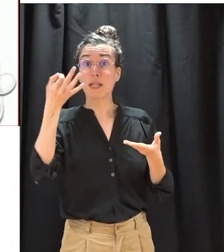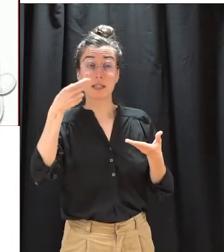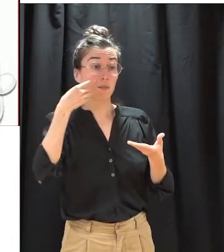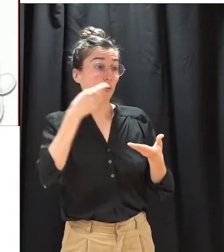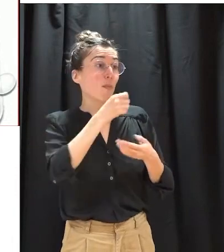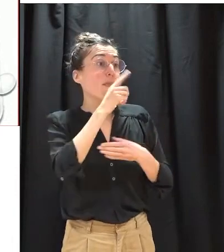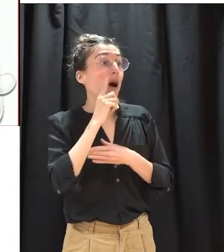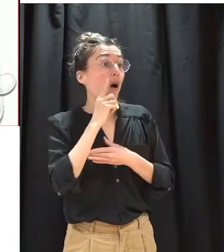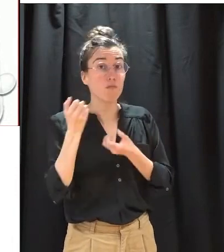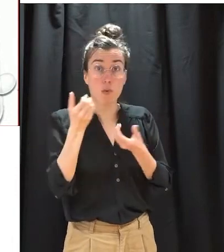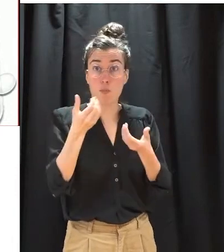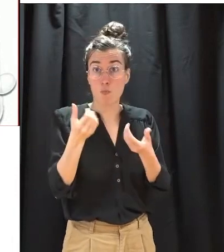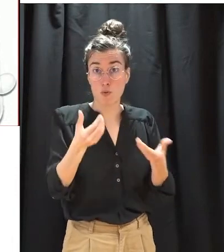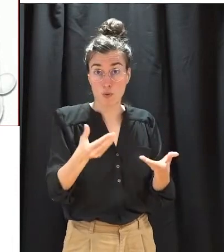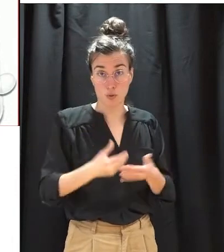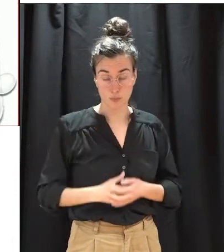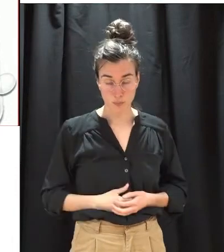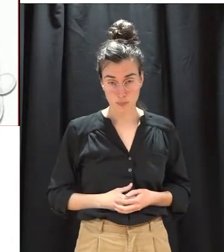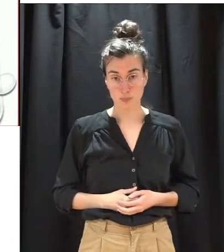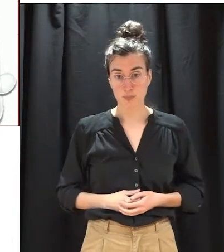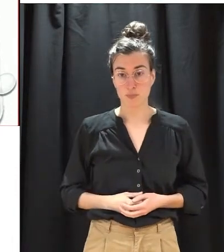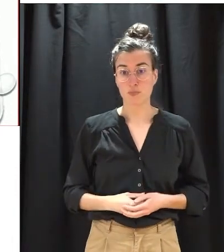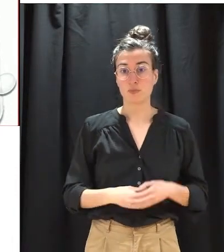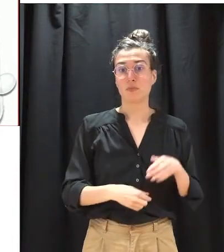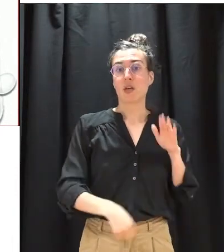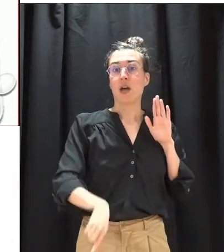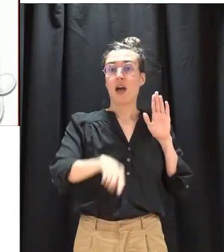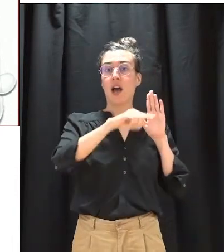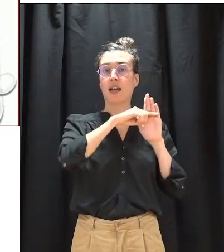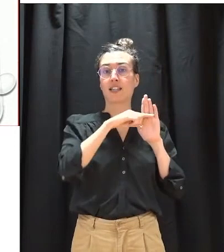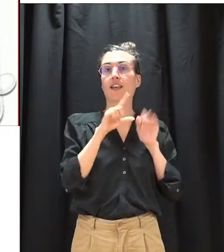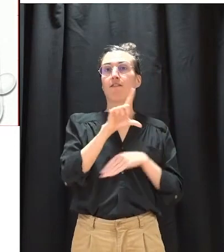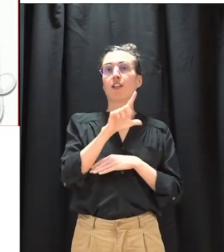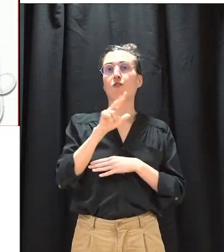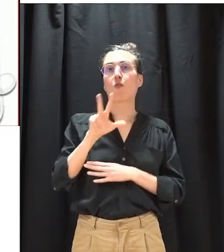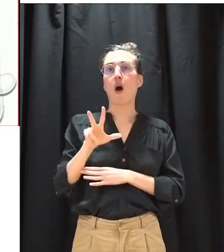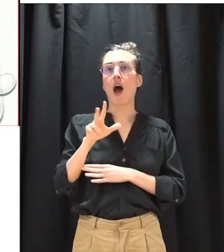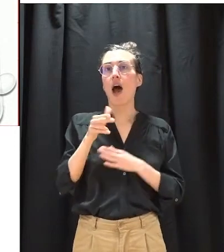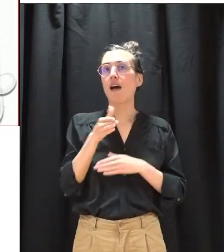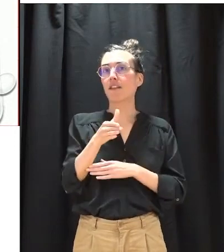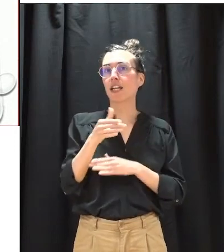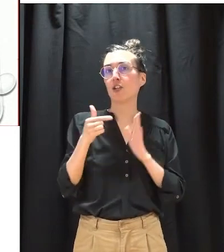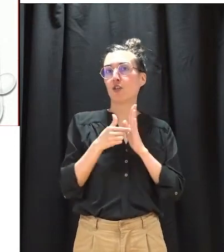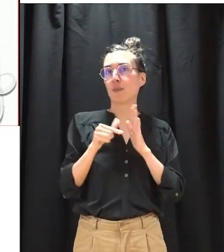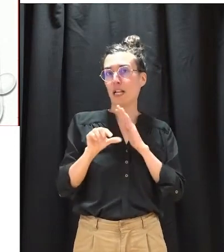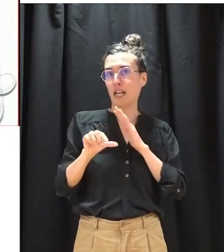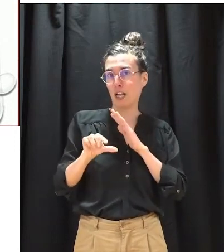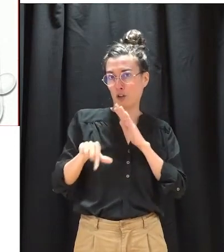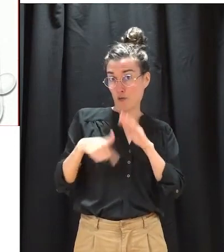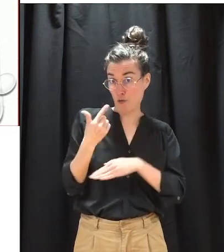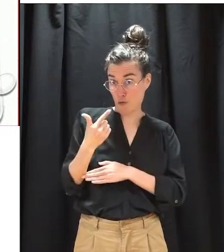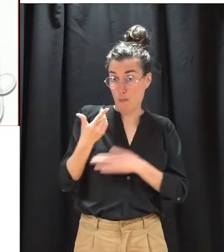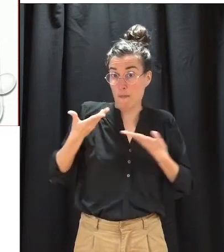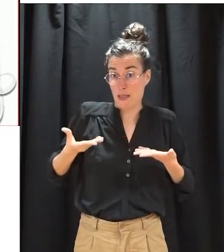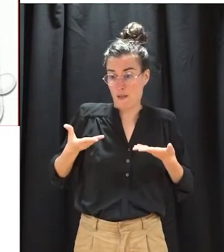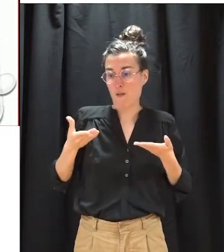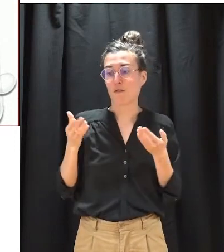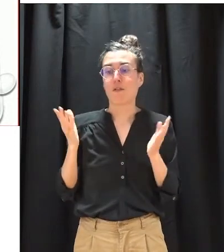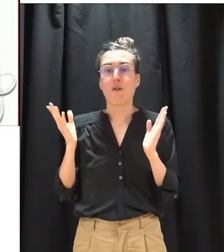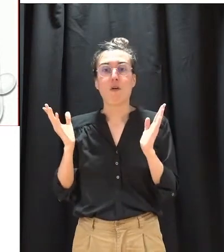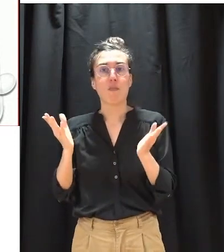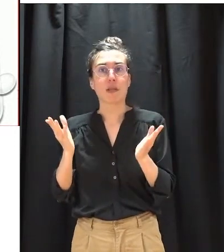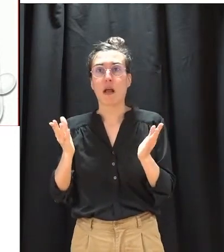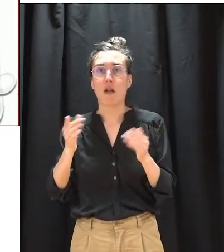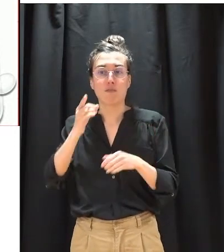instauration, depuis l'arrêté du 23 avril 2012, il y a une instauration d'un programme de dépistage dès la naissance, justement, pour pouvoir très